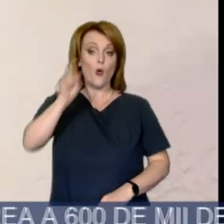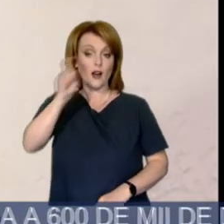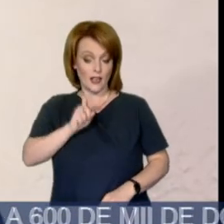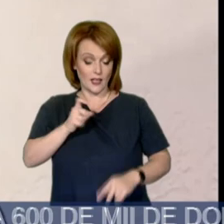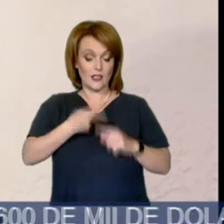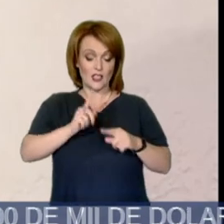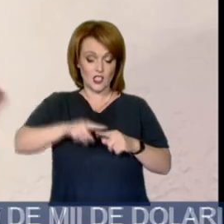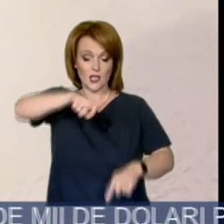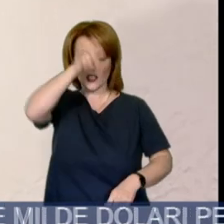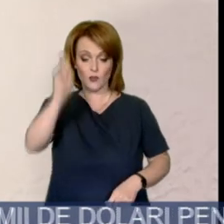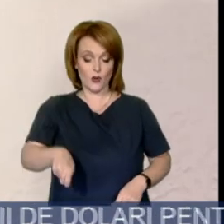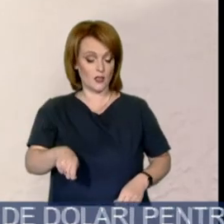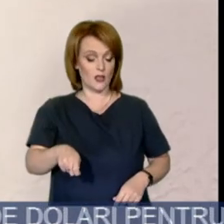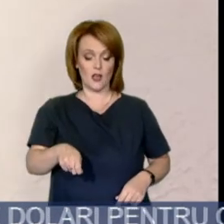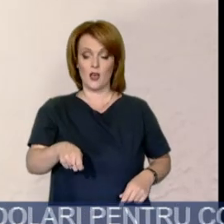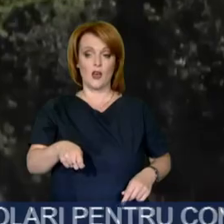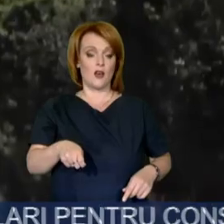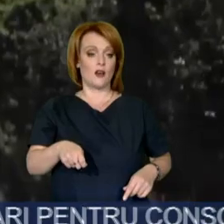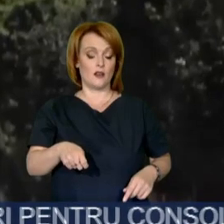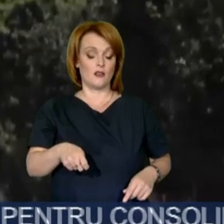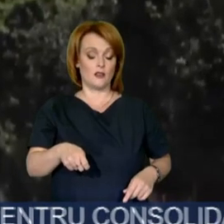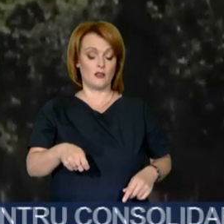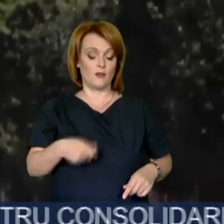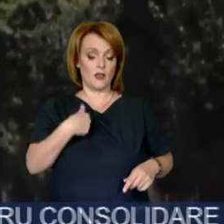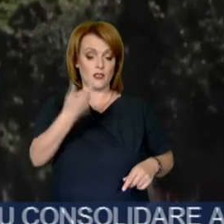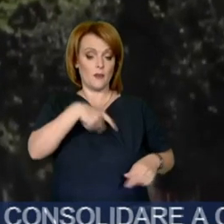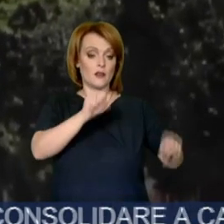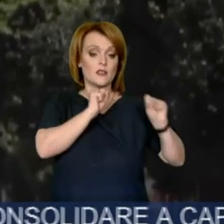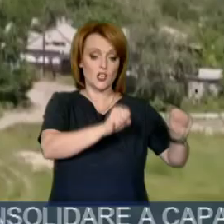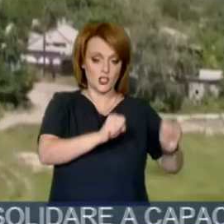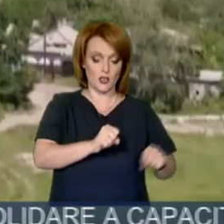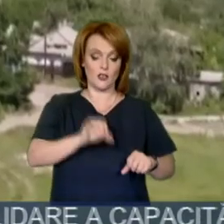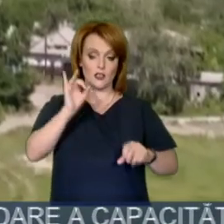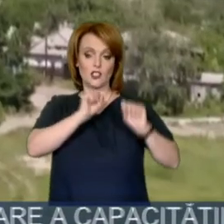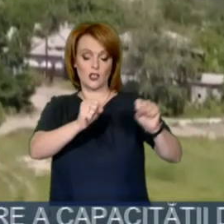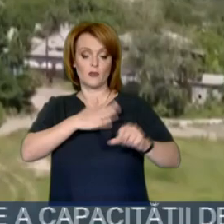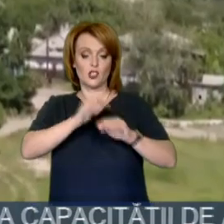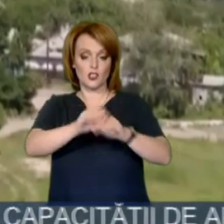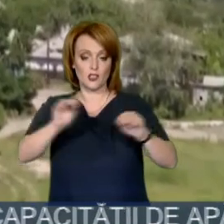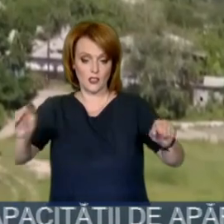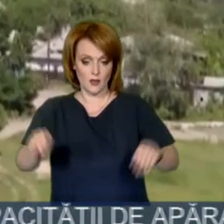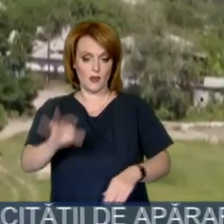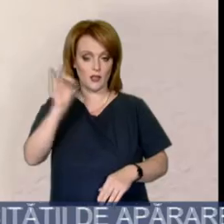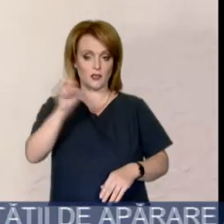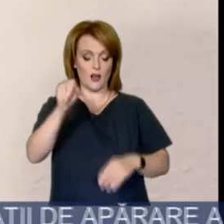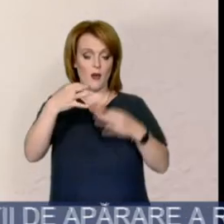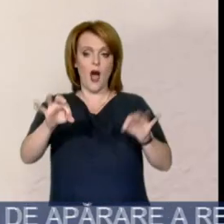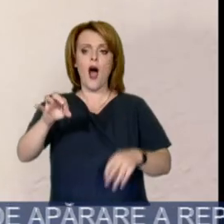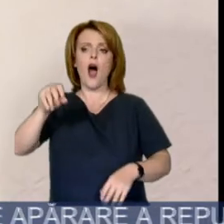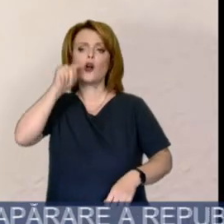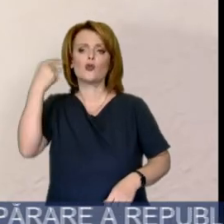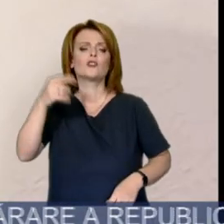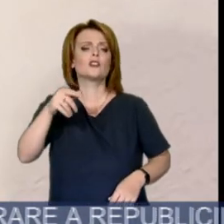în acest război se apără ne apărăm viețile pe copiii noștri și Libertatea noastră Dar pentru ce luptă Rusia fiecare